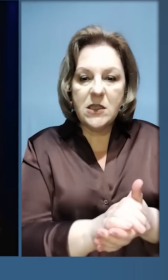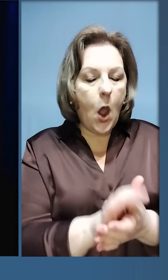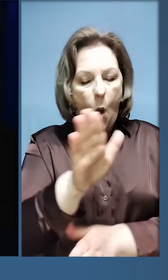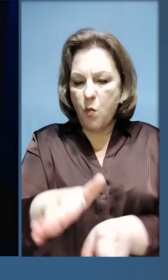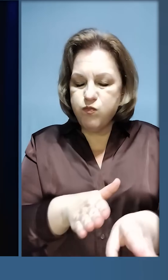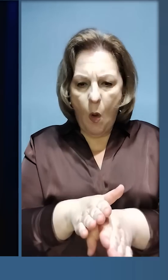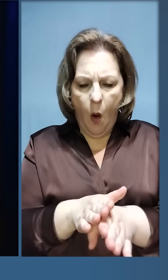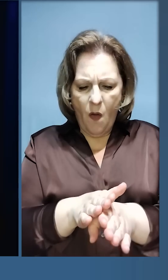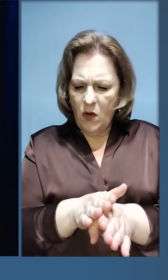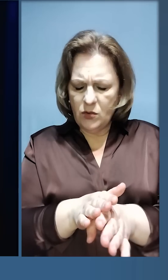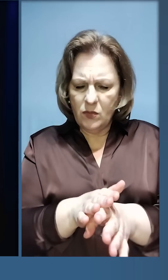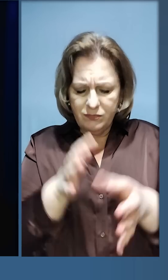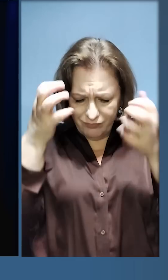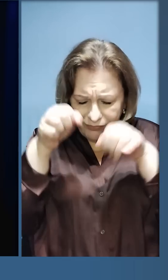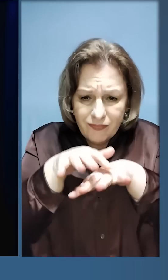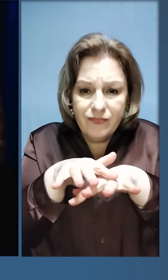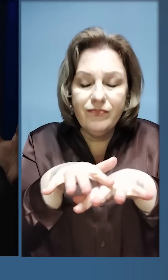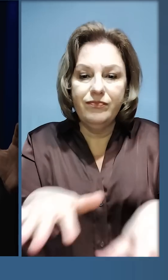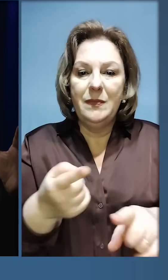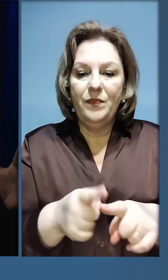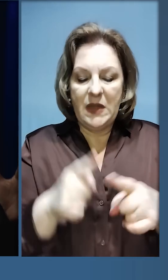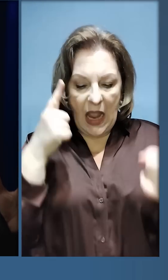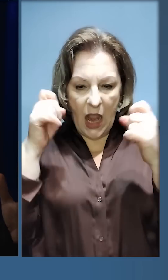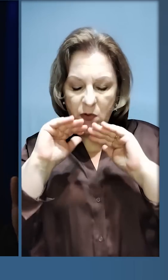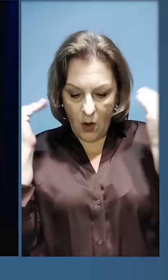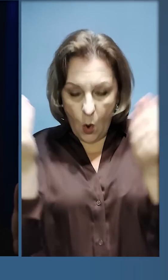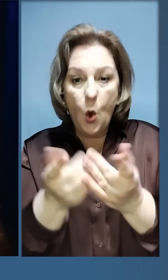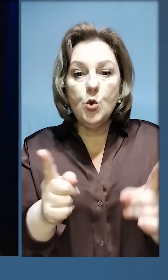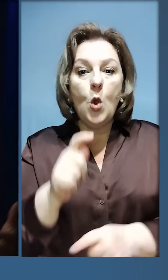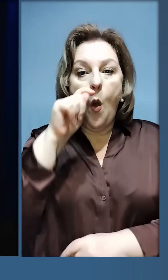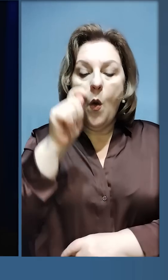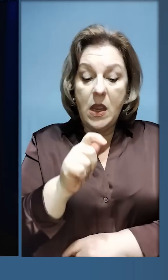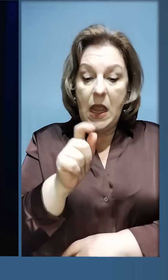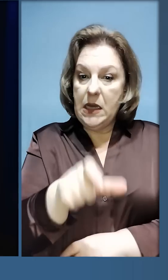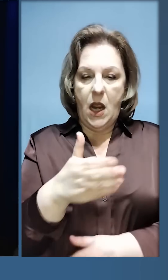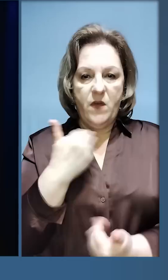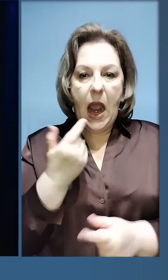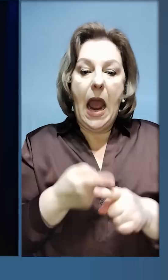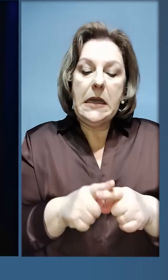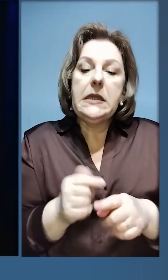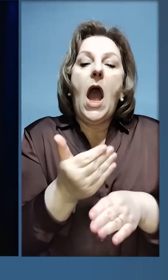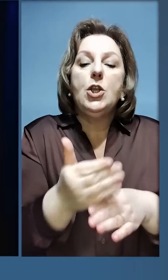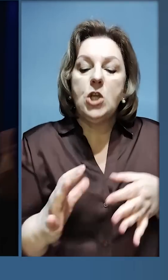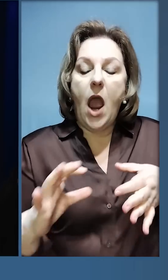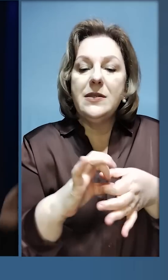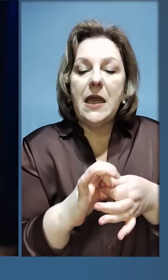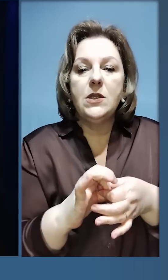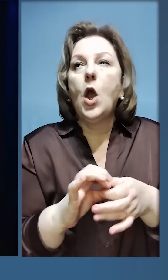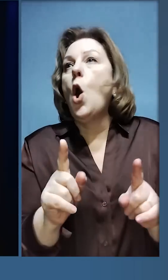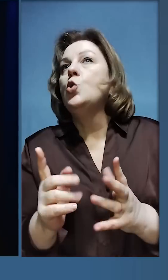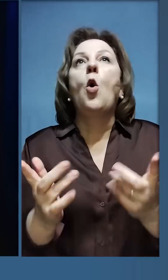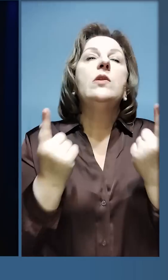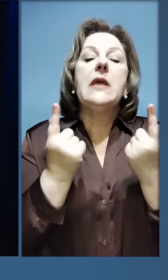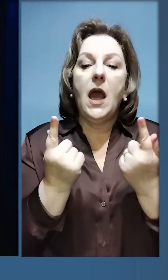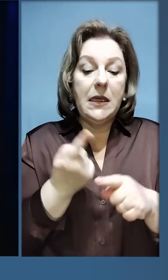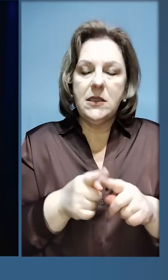повністю окунути їх в цю інформаційну кулю про те, що українців немає. Це якась там частинка, це